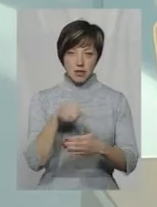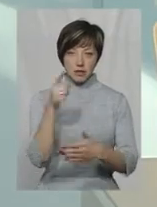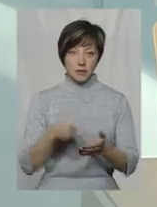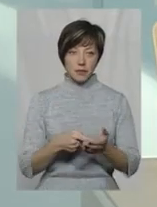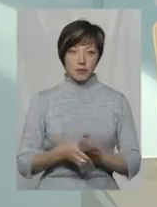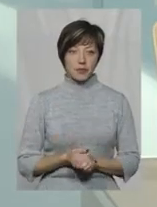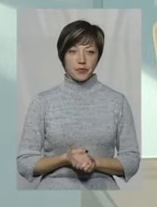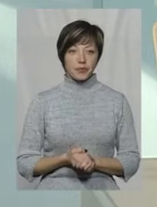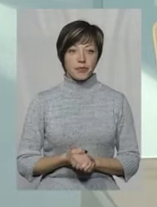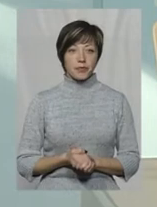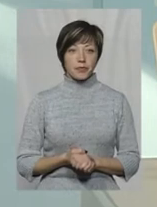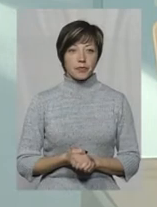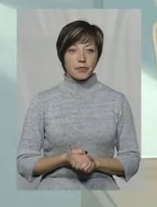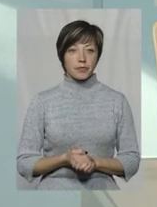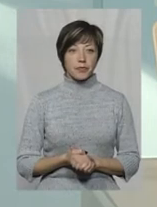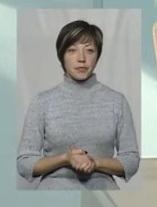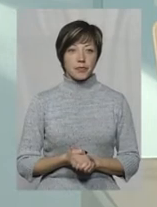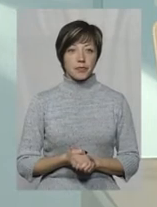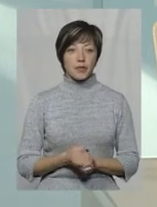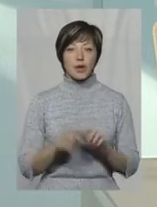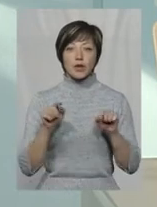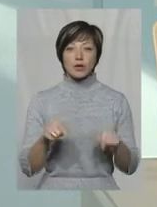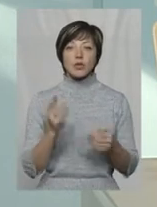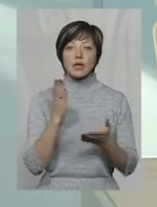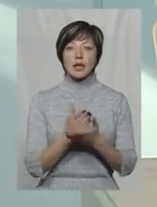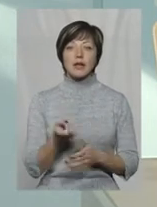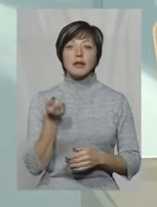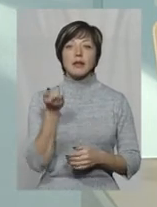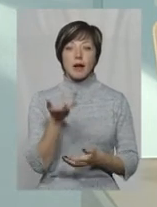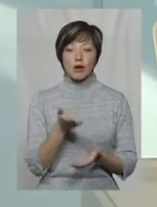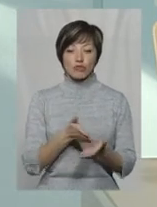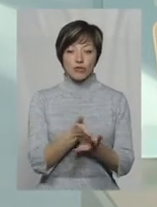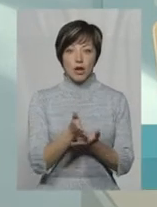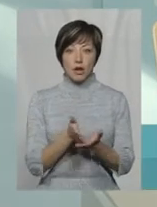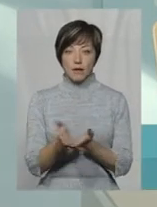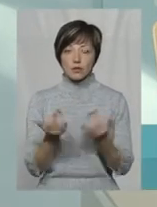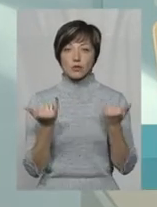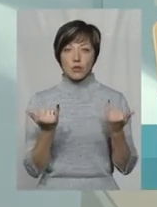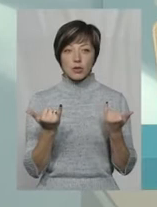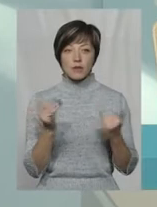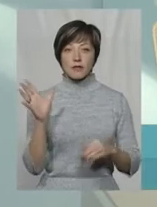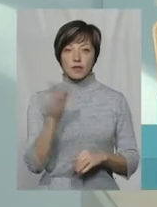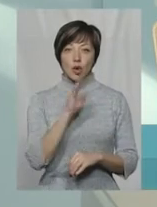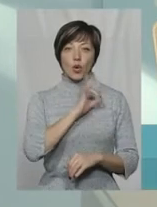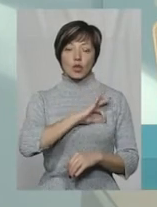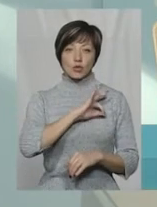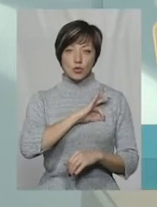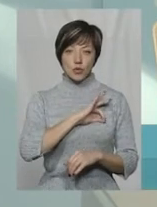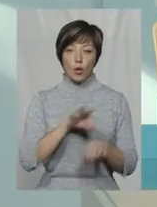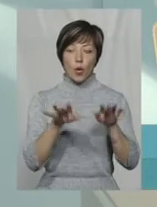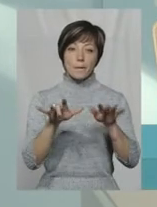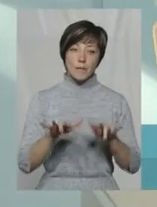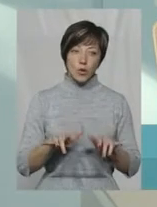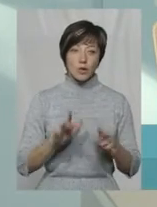Ну, тут є декілька шляхів. По-перше, сьогодні всі користуються